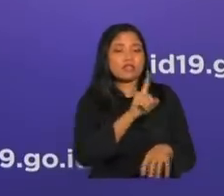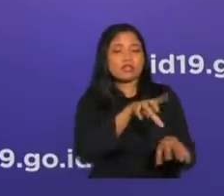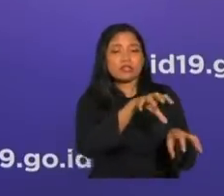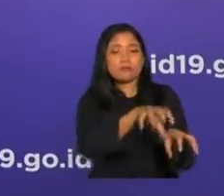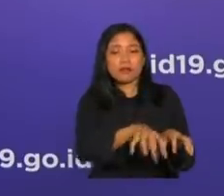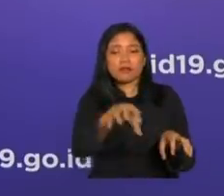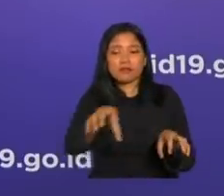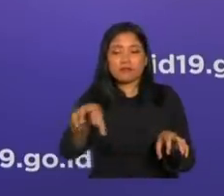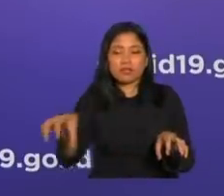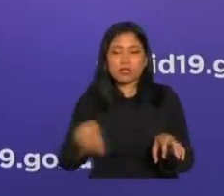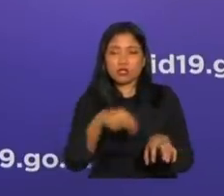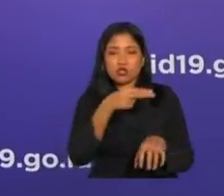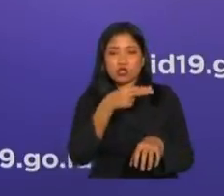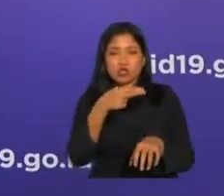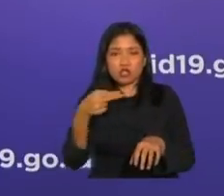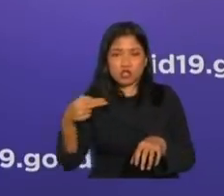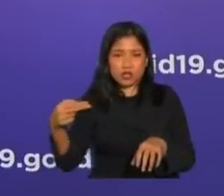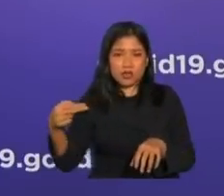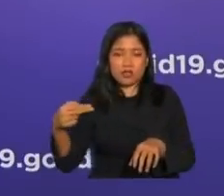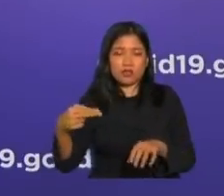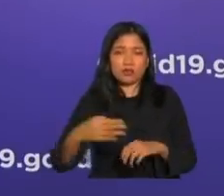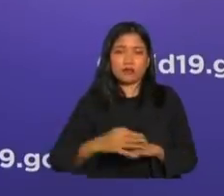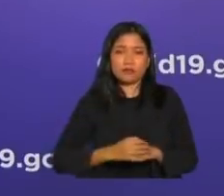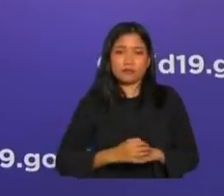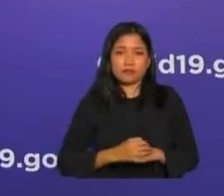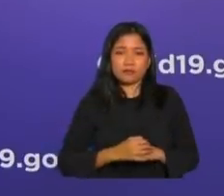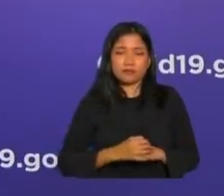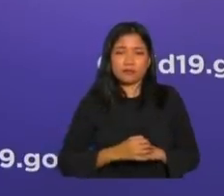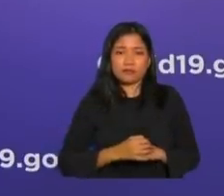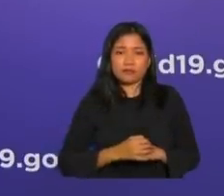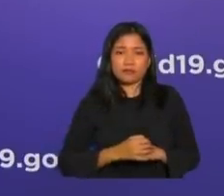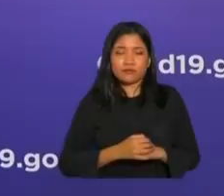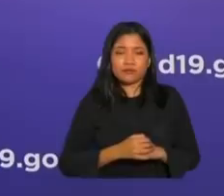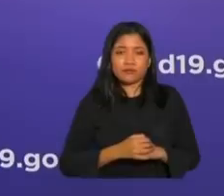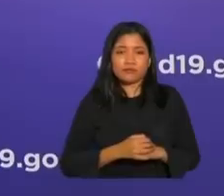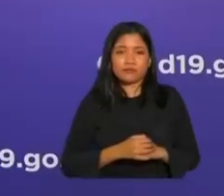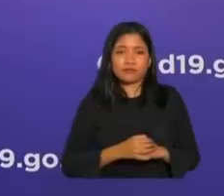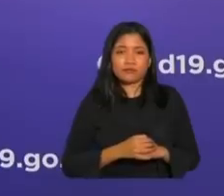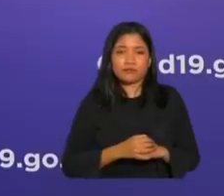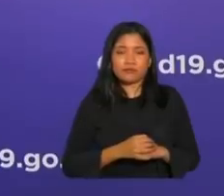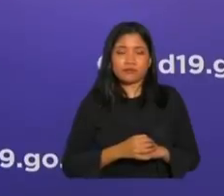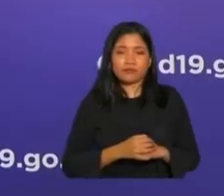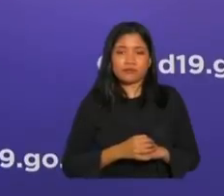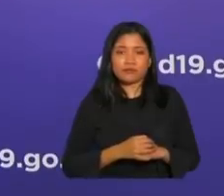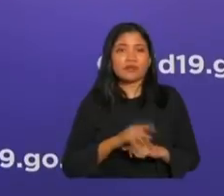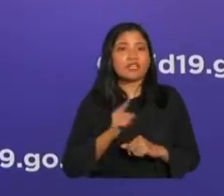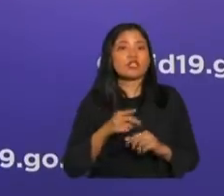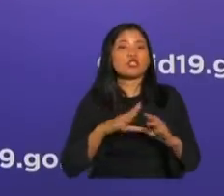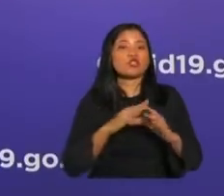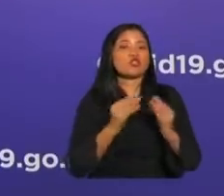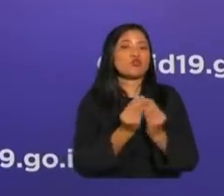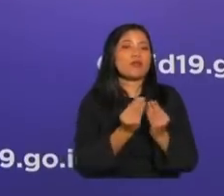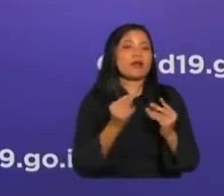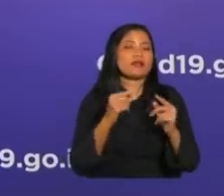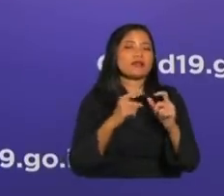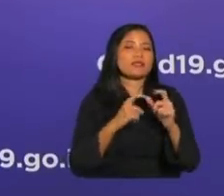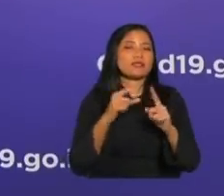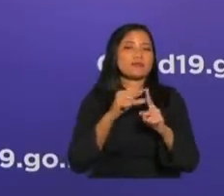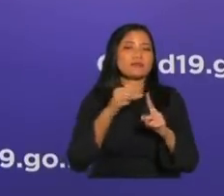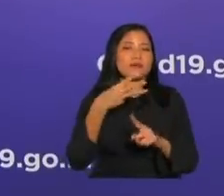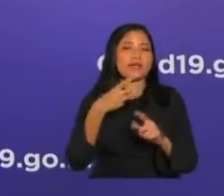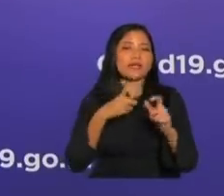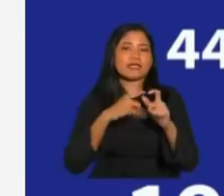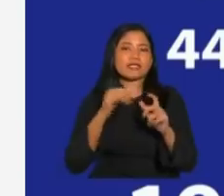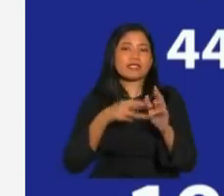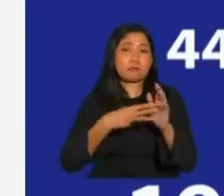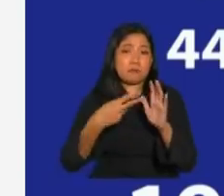wilayah di tanah air ini Hai dari jumlah spesimen yang diperiksa sebanyak itu